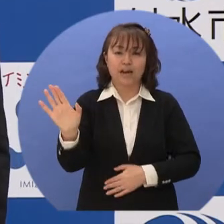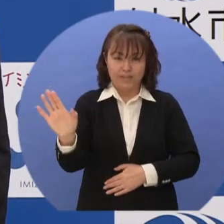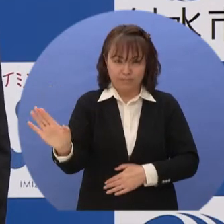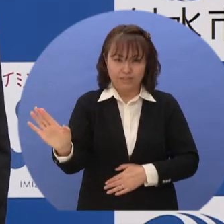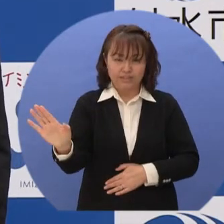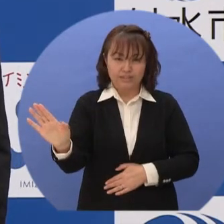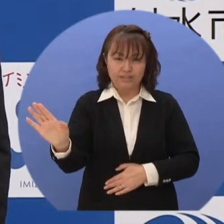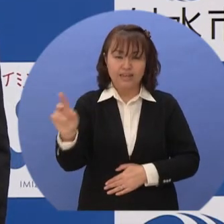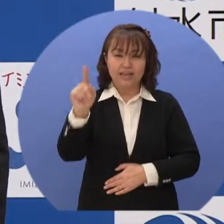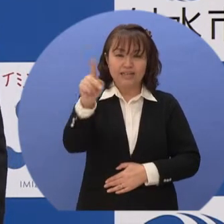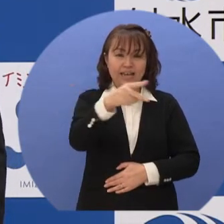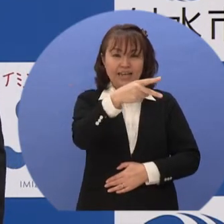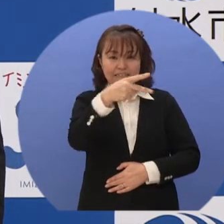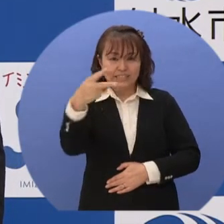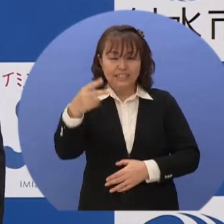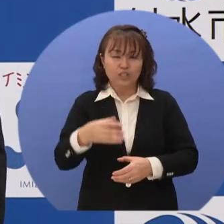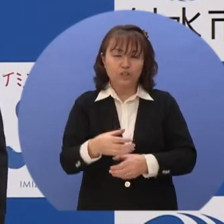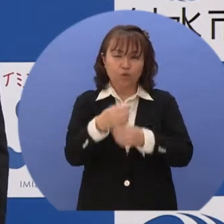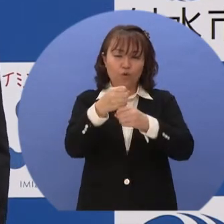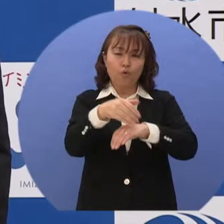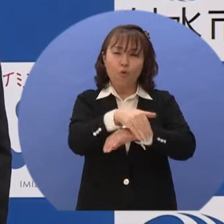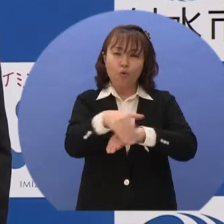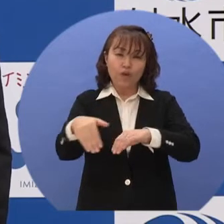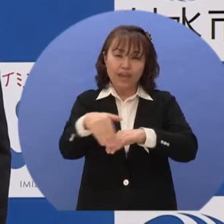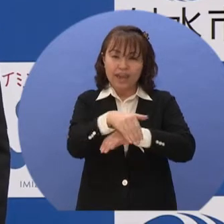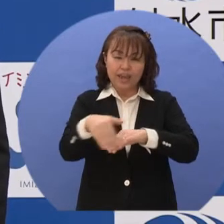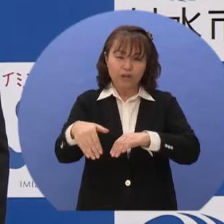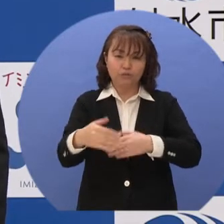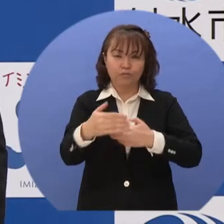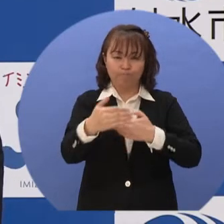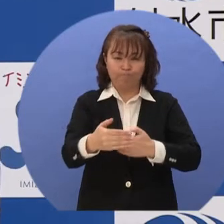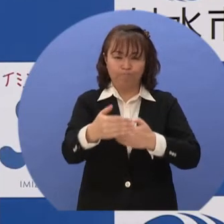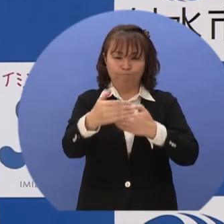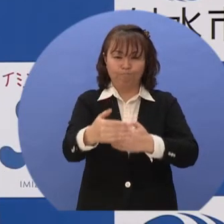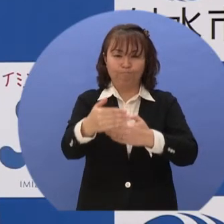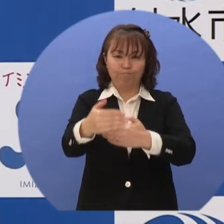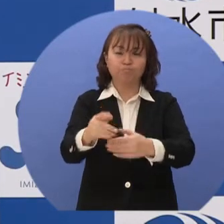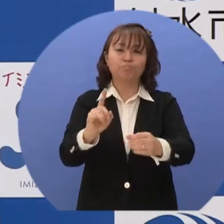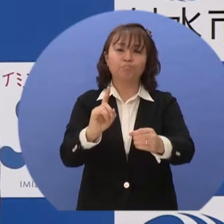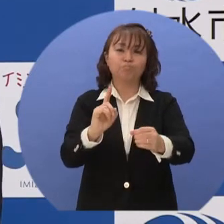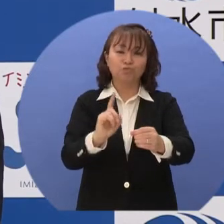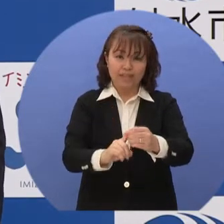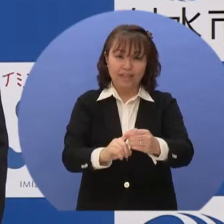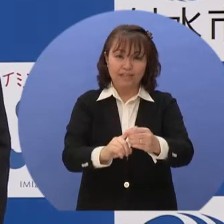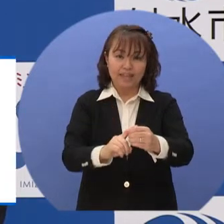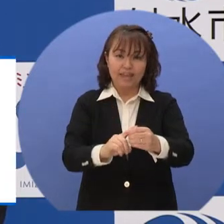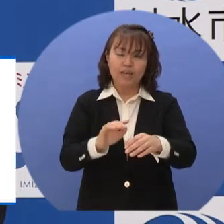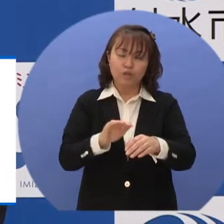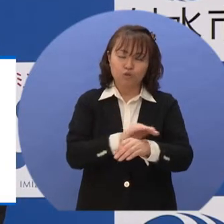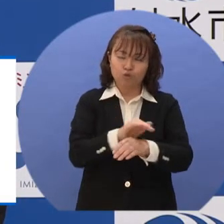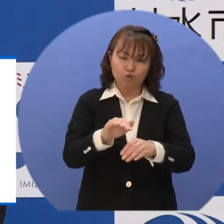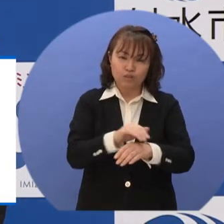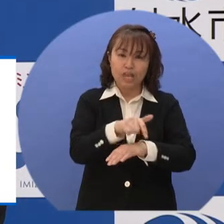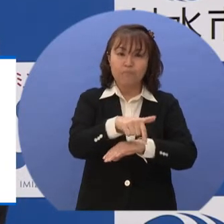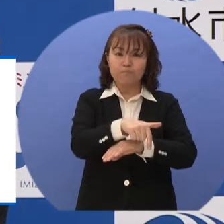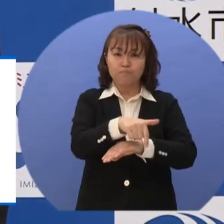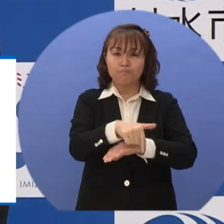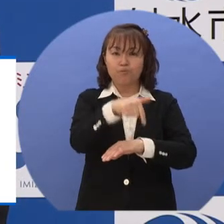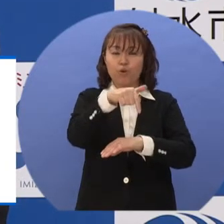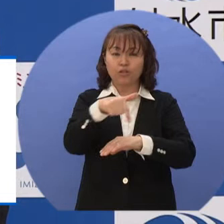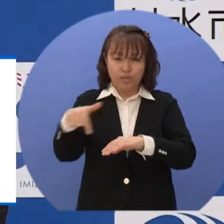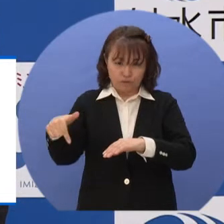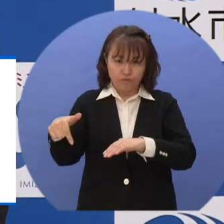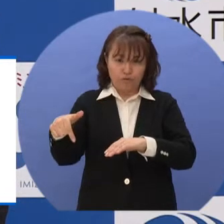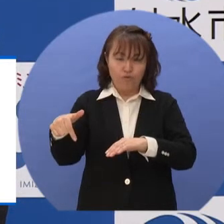に第2次総合計画のの着実な推進に向けましてえ基本計画に掲げる重点プロジェクトえこれはイ未来